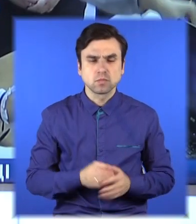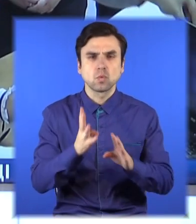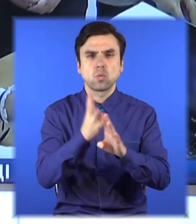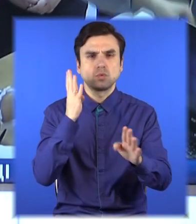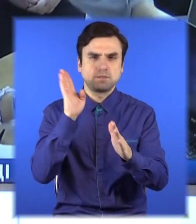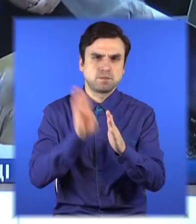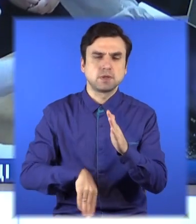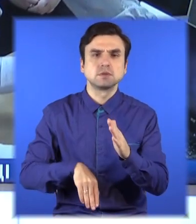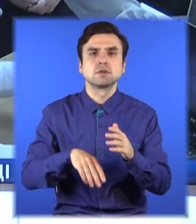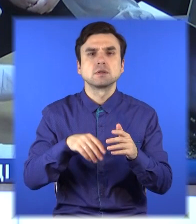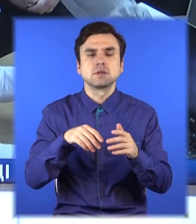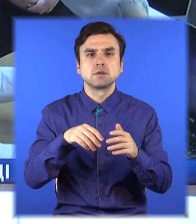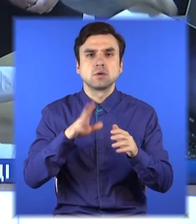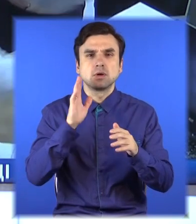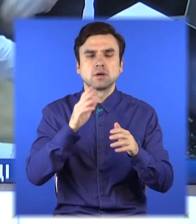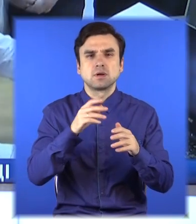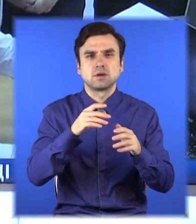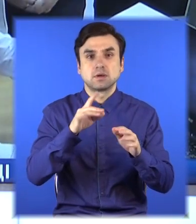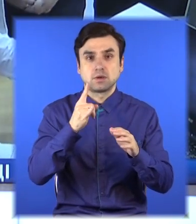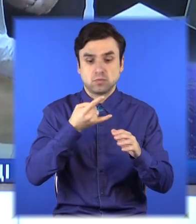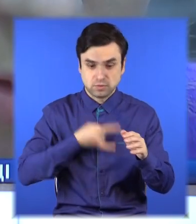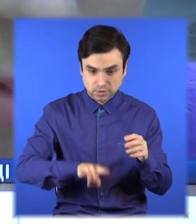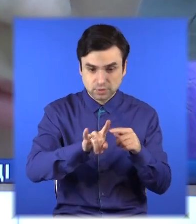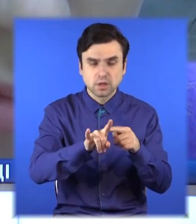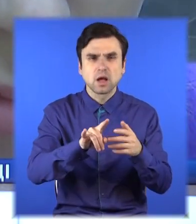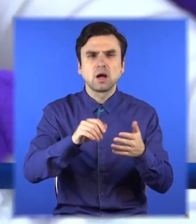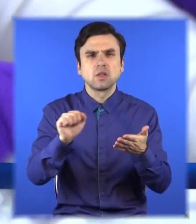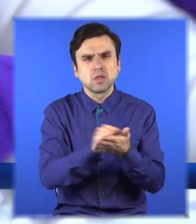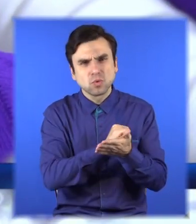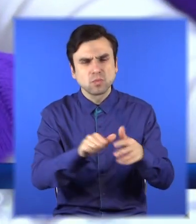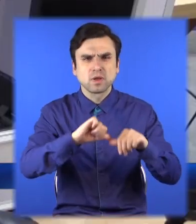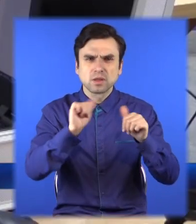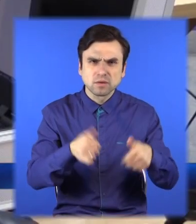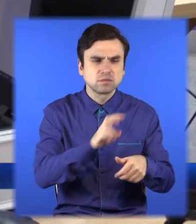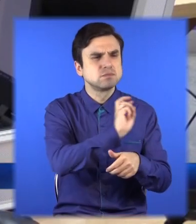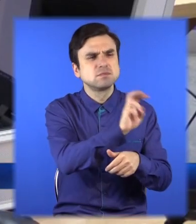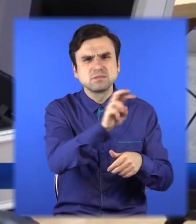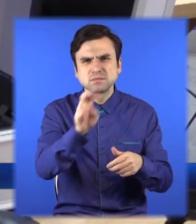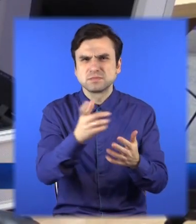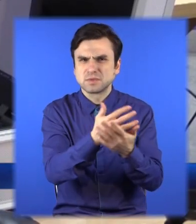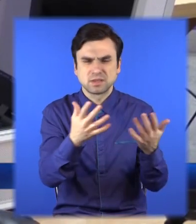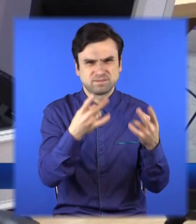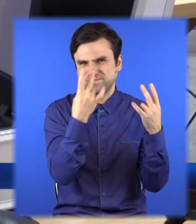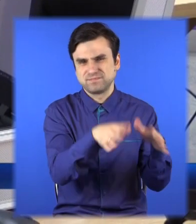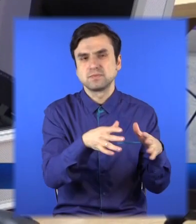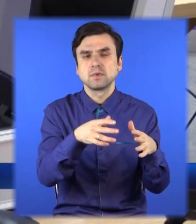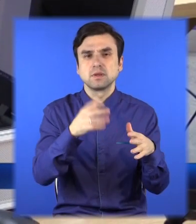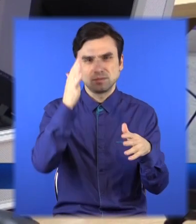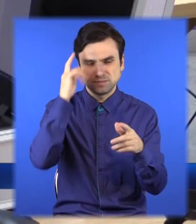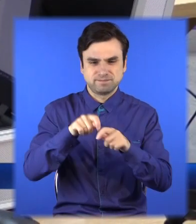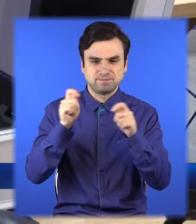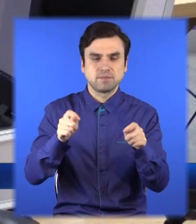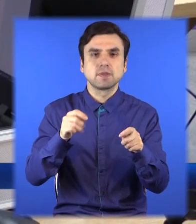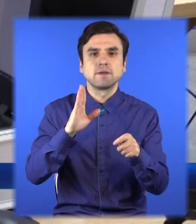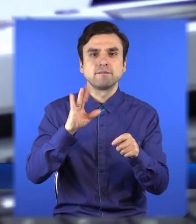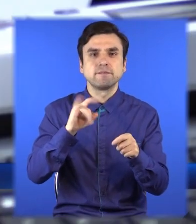на новонароджених можна буде в одному місці. Такі послуги надаватиме Центр адміністративних послуг «Віза». Про це повідомили на